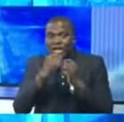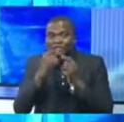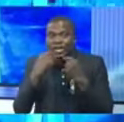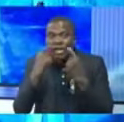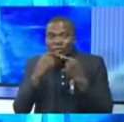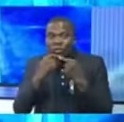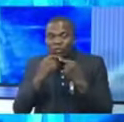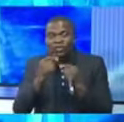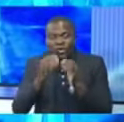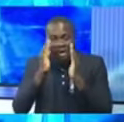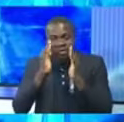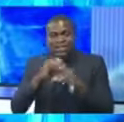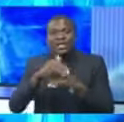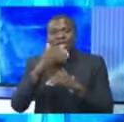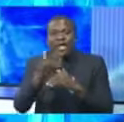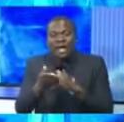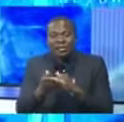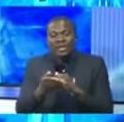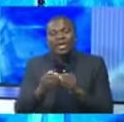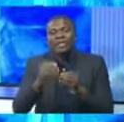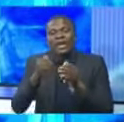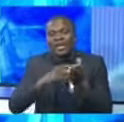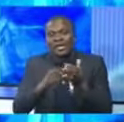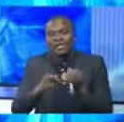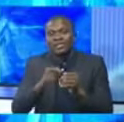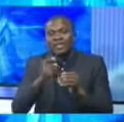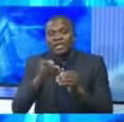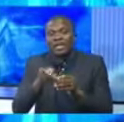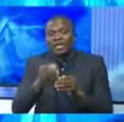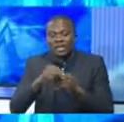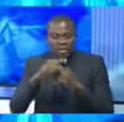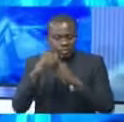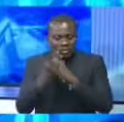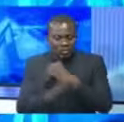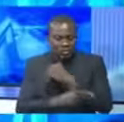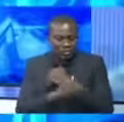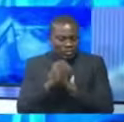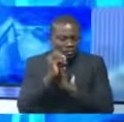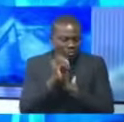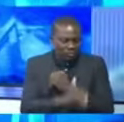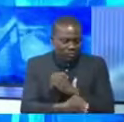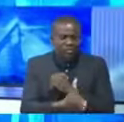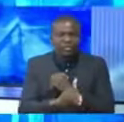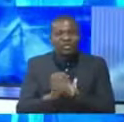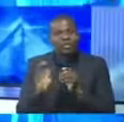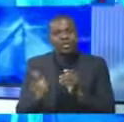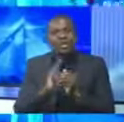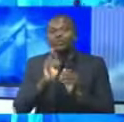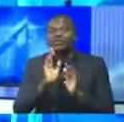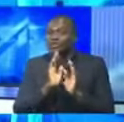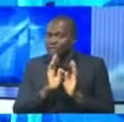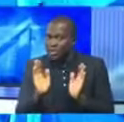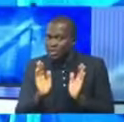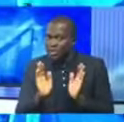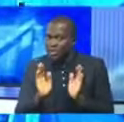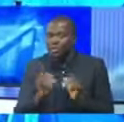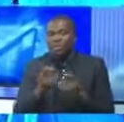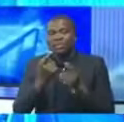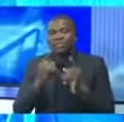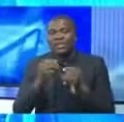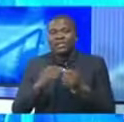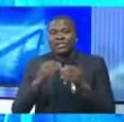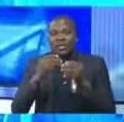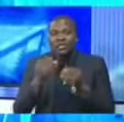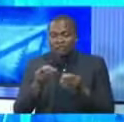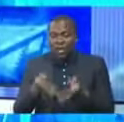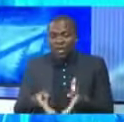Et veillez après à éliminer de façon convenable, c'est-à-dire dans une poubelle, ces mouchoirs ou ces bavettes. À défaut de les avoir à portée de main,